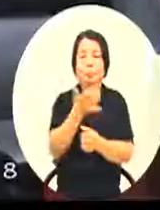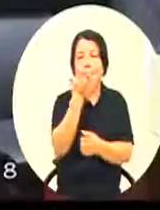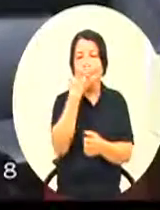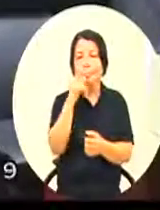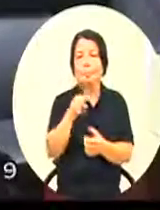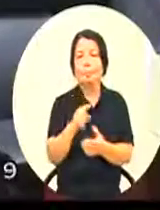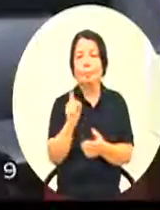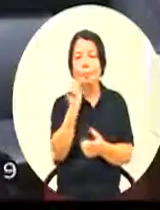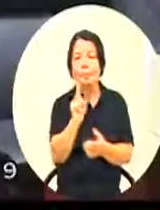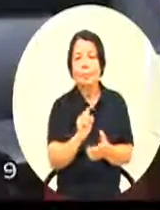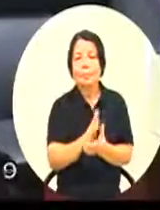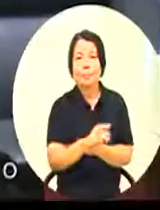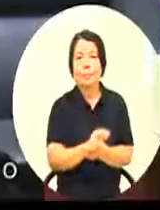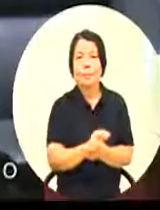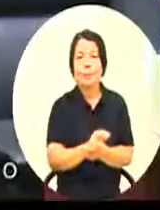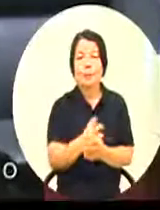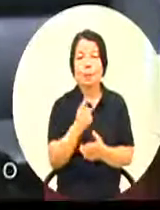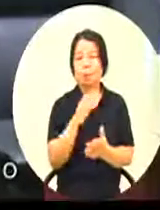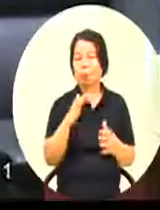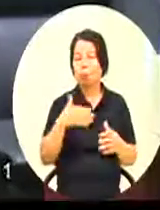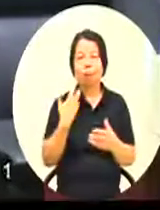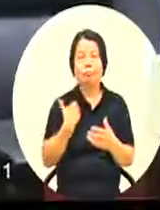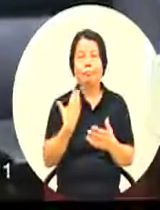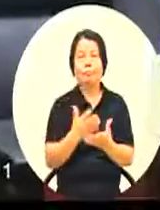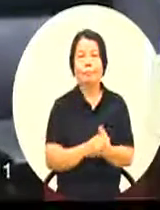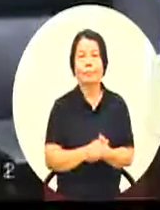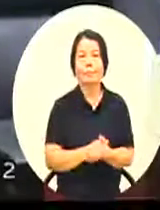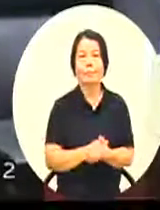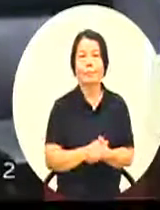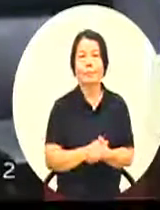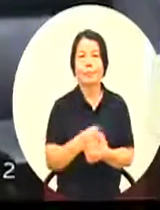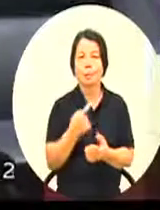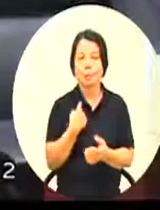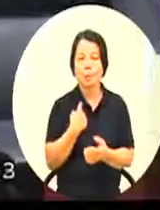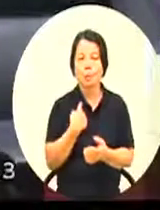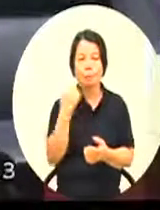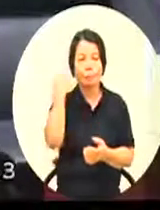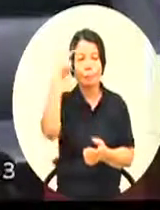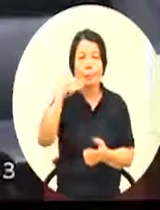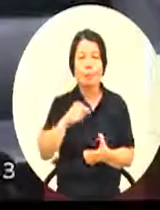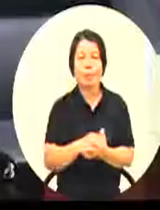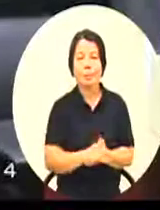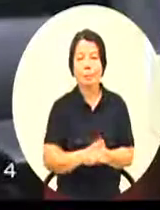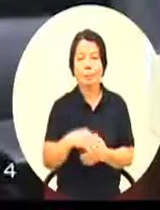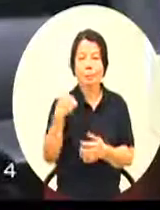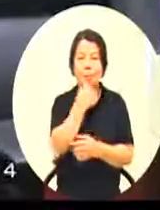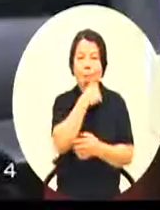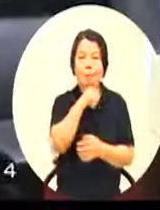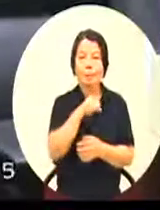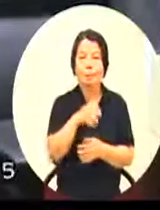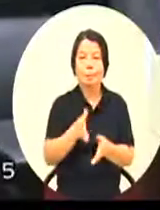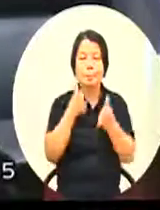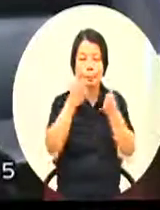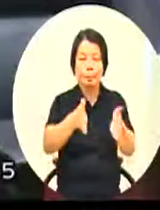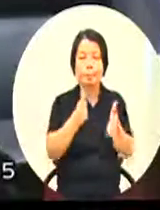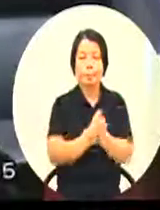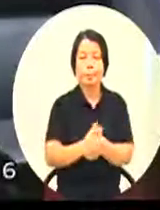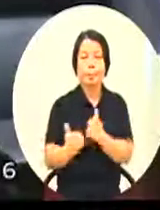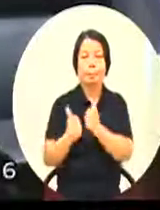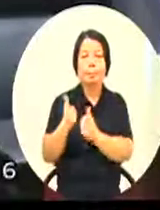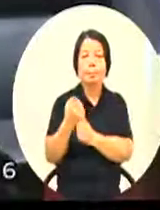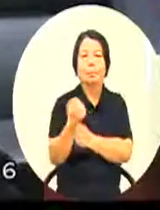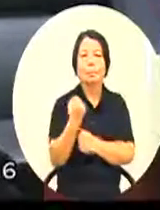什么认识的这么深。所以 我个人是觉得说，我们台湾在这一方面的竞争力，